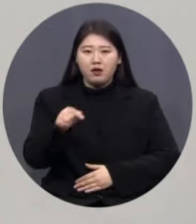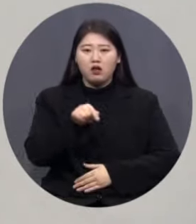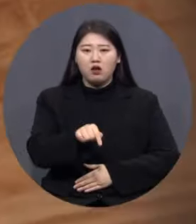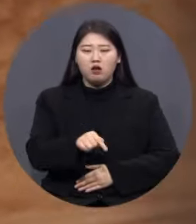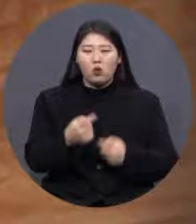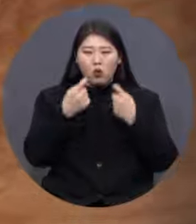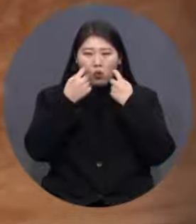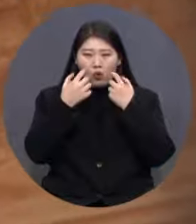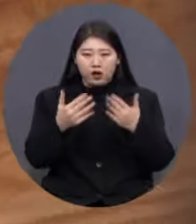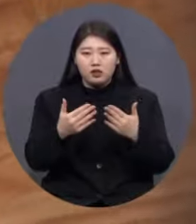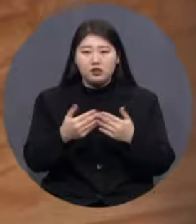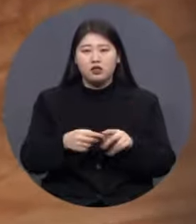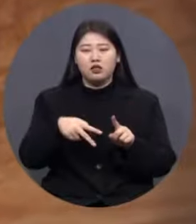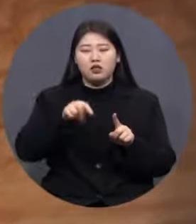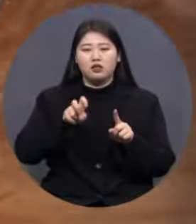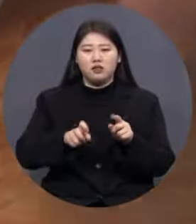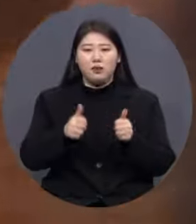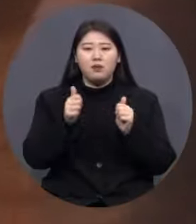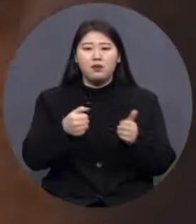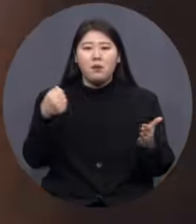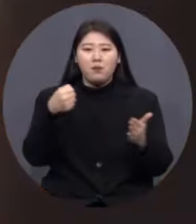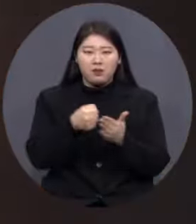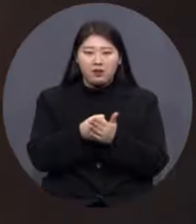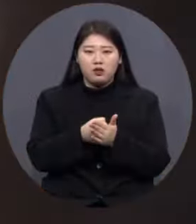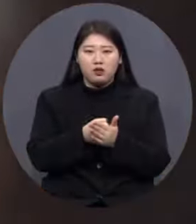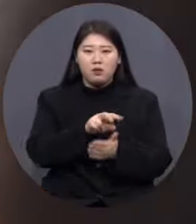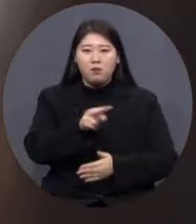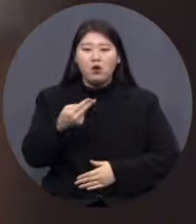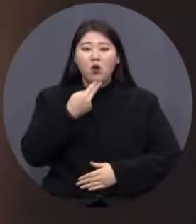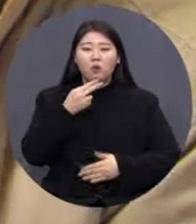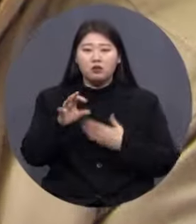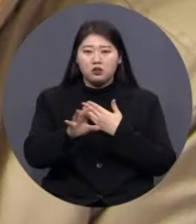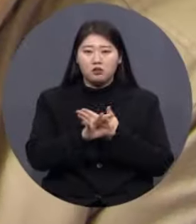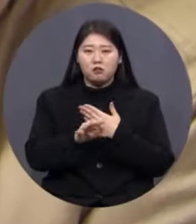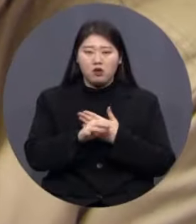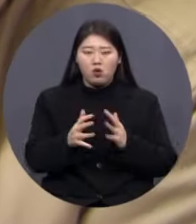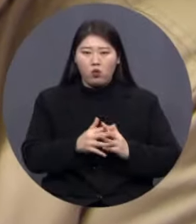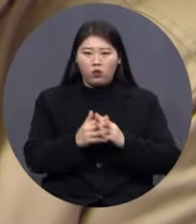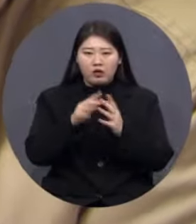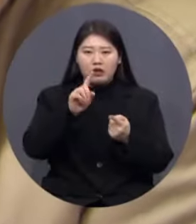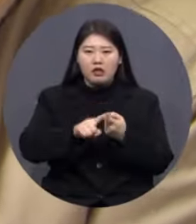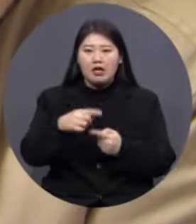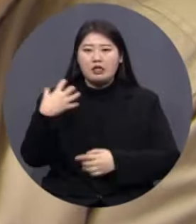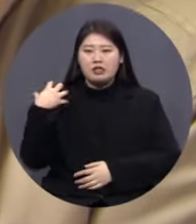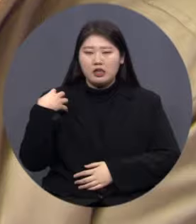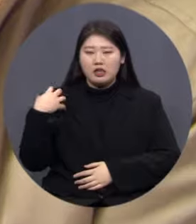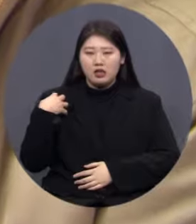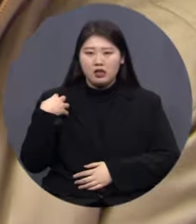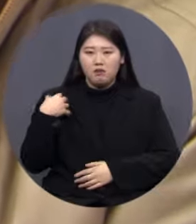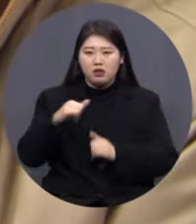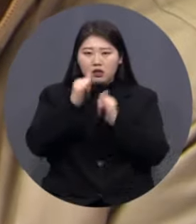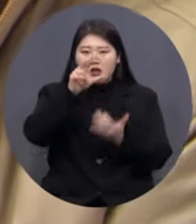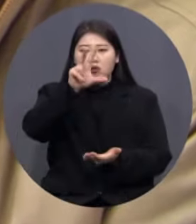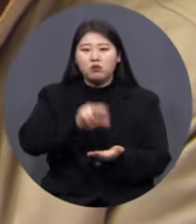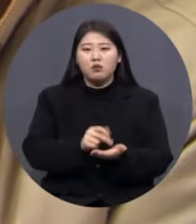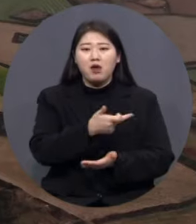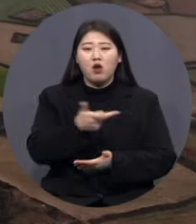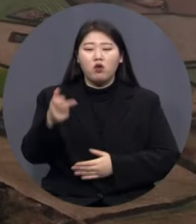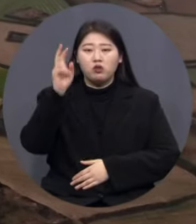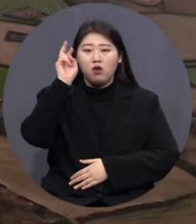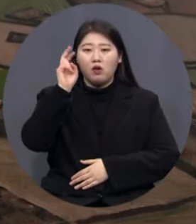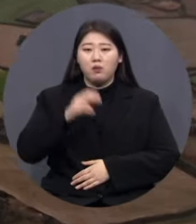명백하다는 일심 재판부의 판단이 뒤집히지 않으면 공사 강행에 따른 책임과 사회적 파장도 커질 수밖에